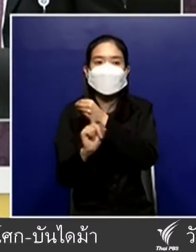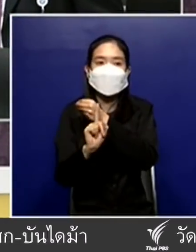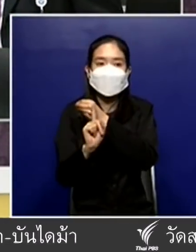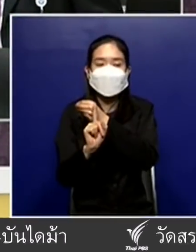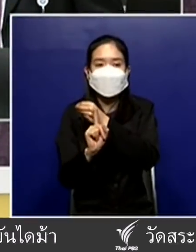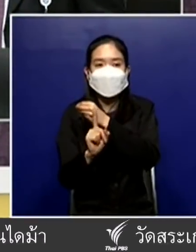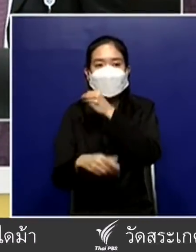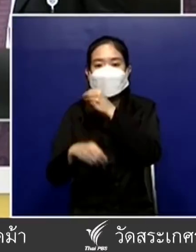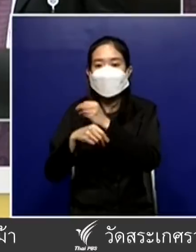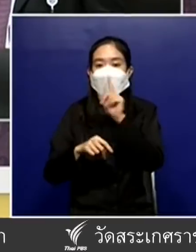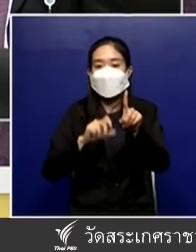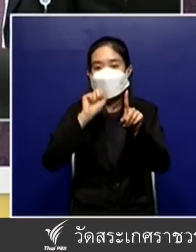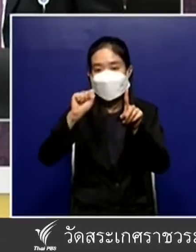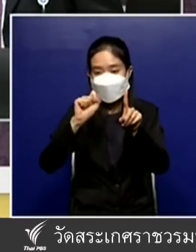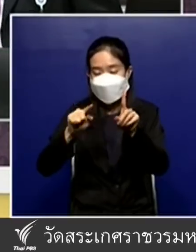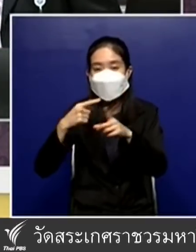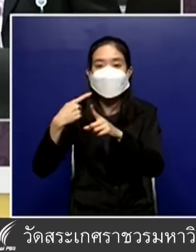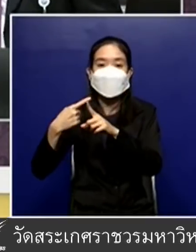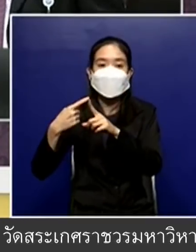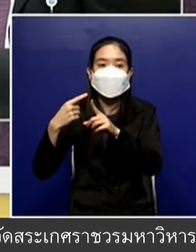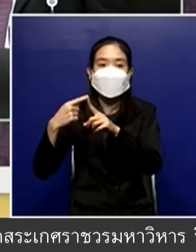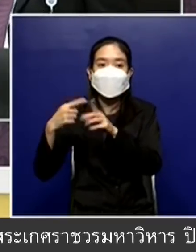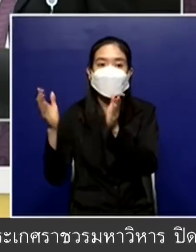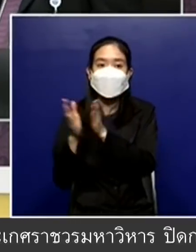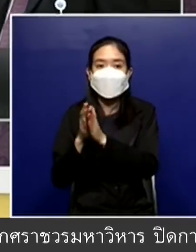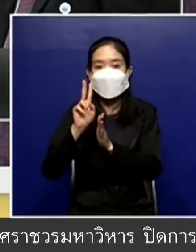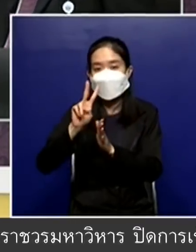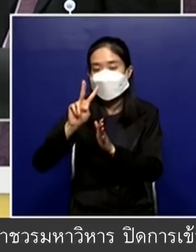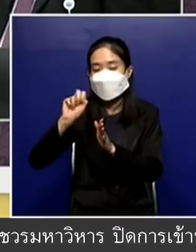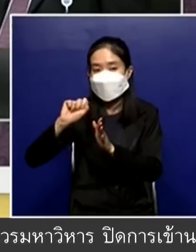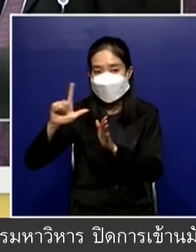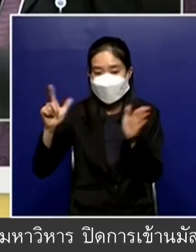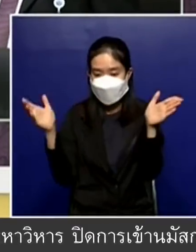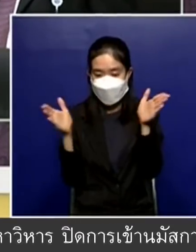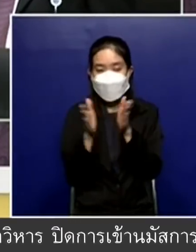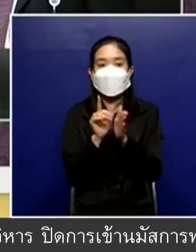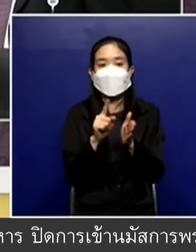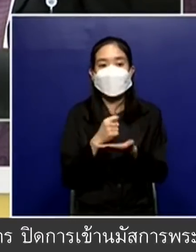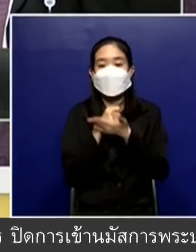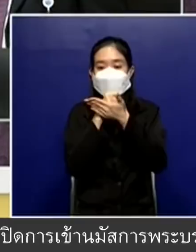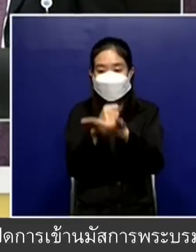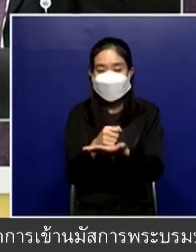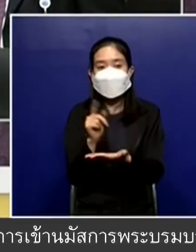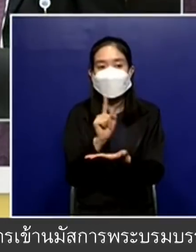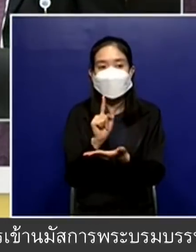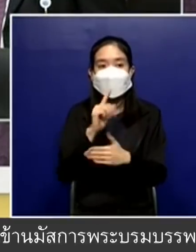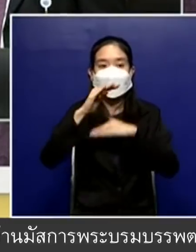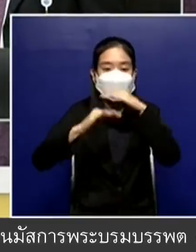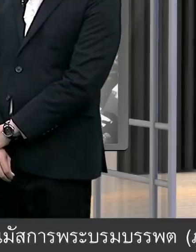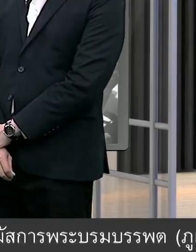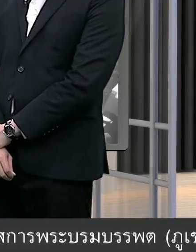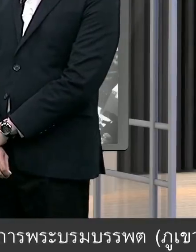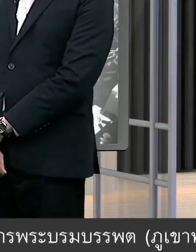ไว้ 170,000 เนี่ยบวกให้อีก 30,000 ล้านเป็น2,000 ล้านเพื่อเอาไปฟื้นฟูเศรษฐกิจ